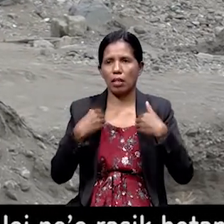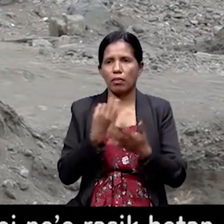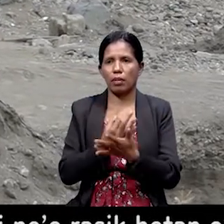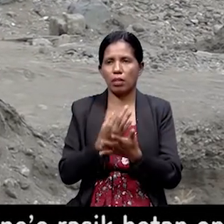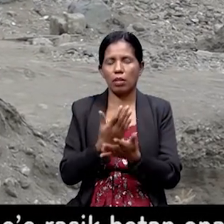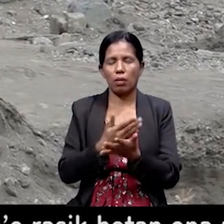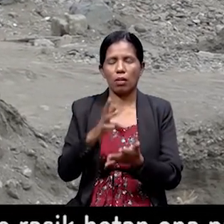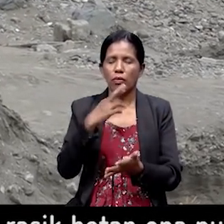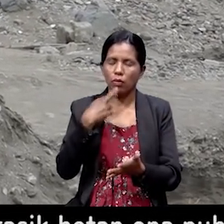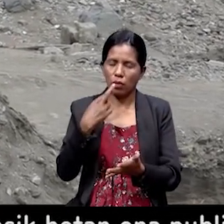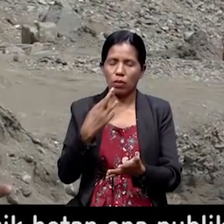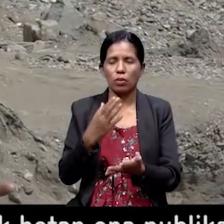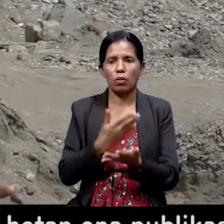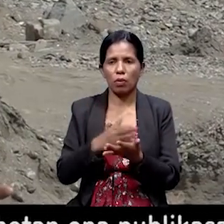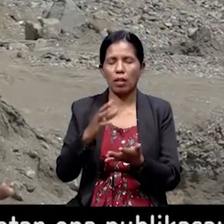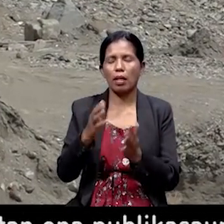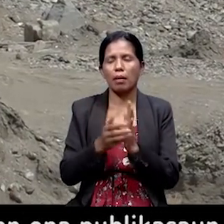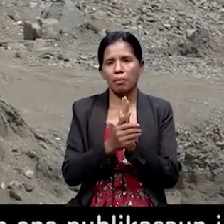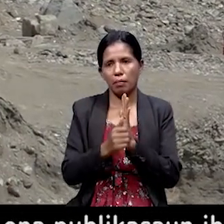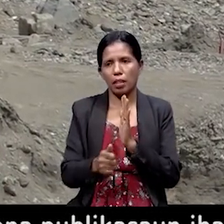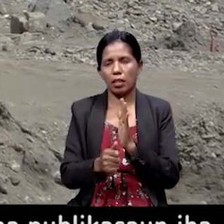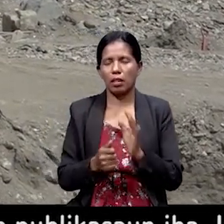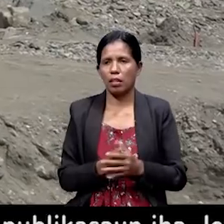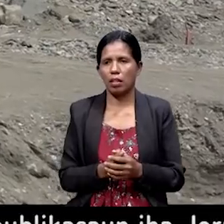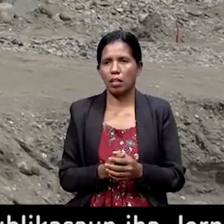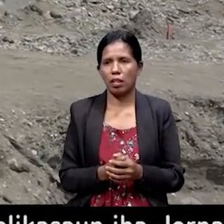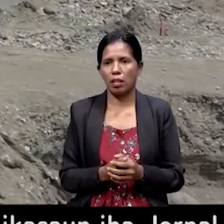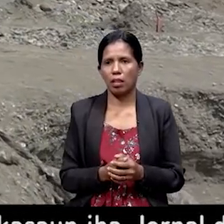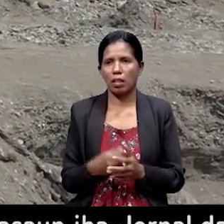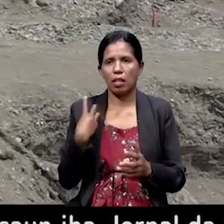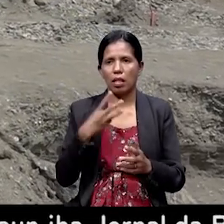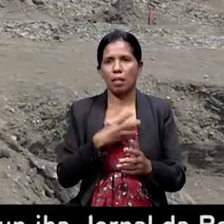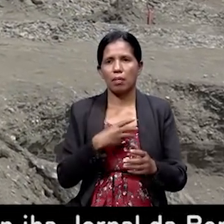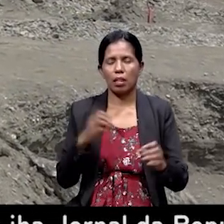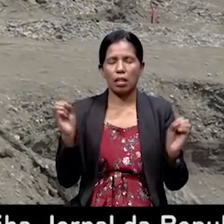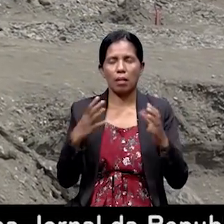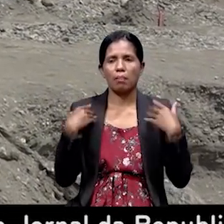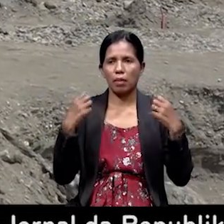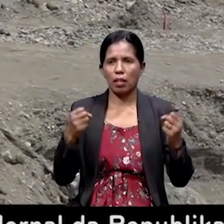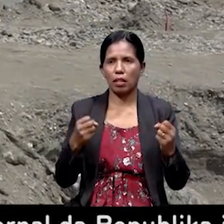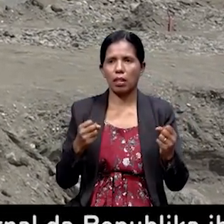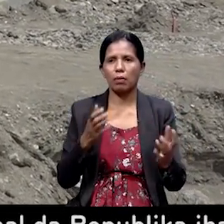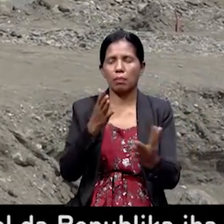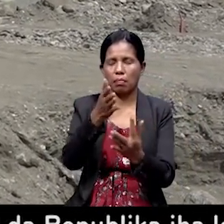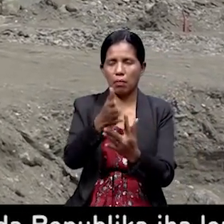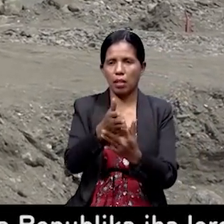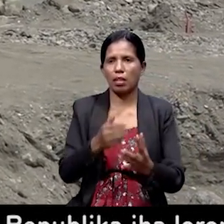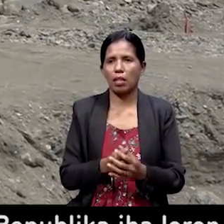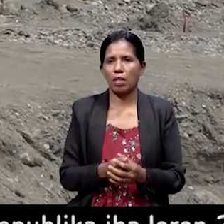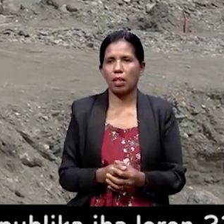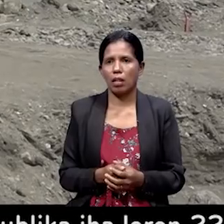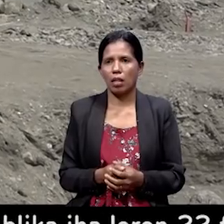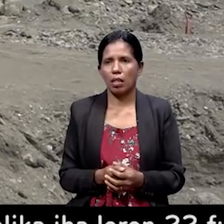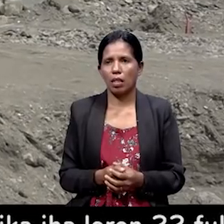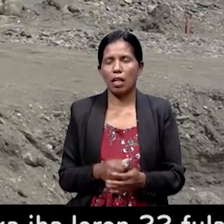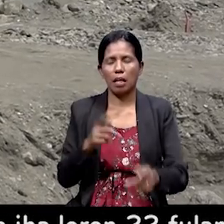hosa mina masak. Amal amri dia nyoi. Ami labrani para tua ya. Emas sirne tambah amin sam sil tipu